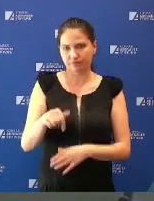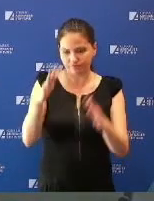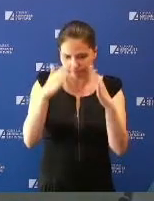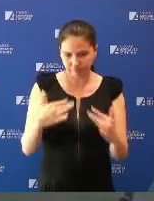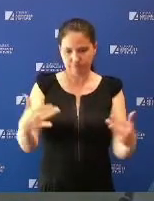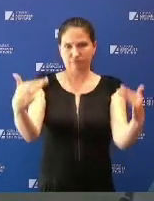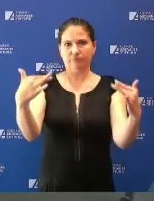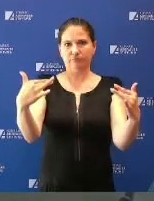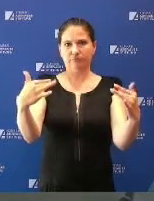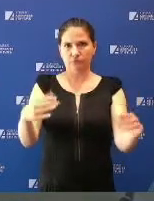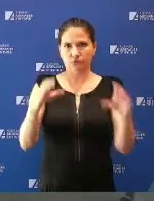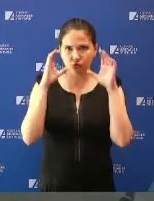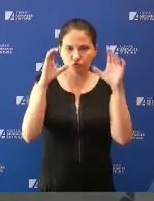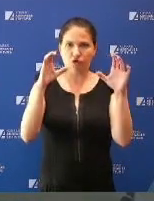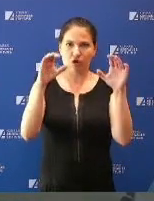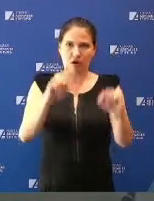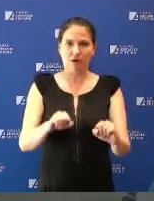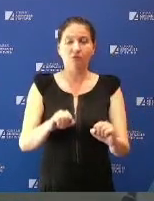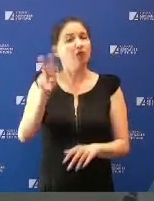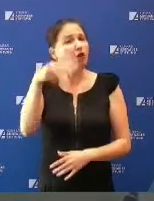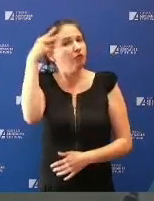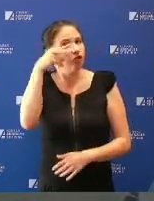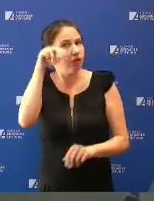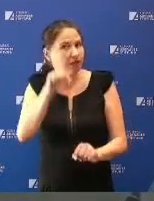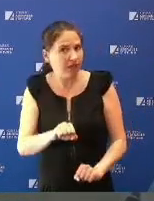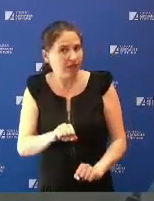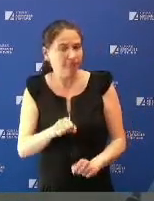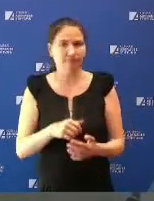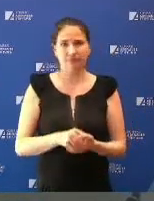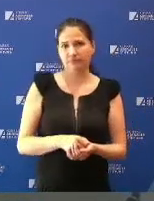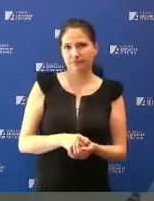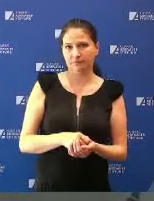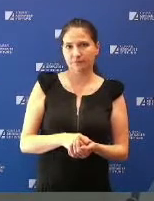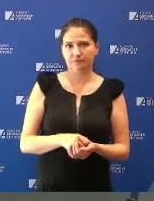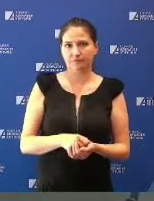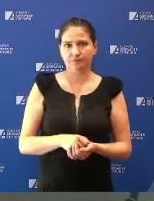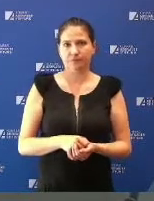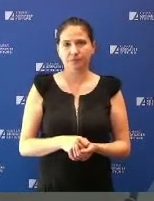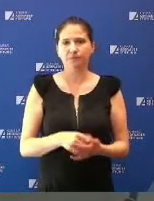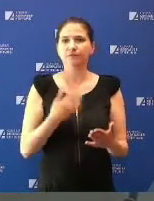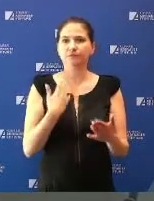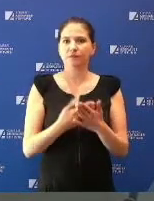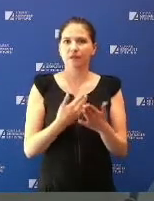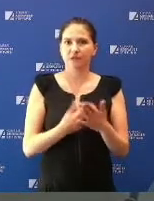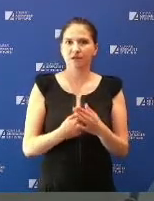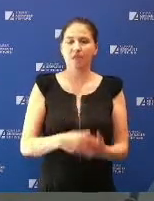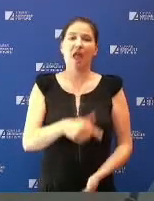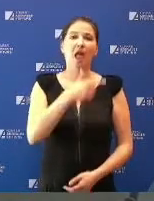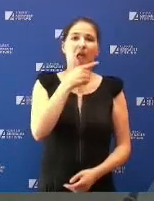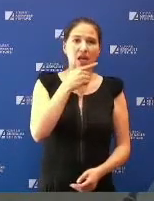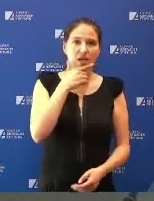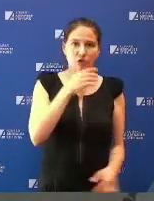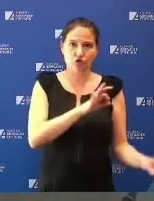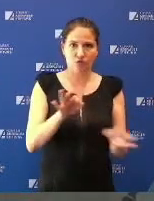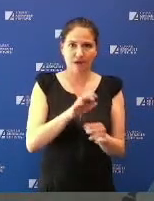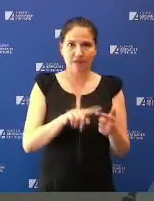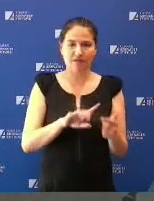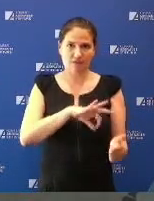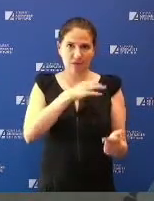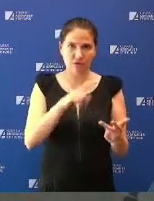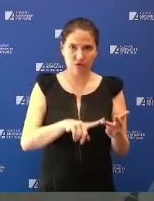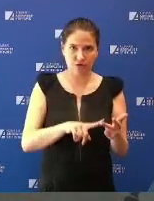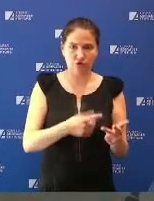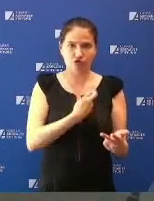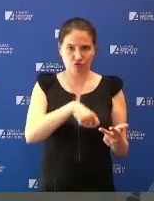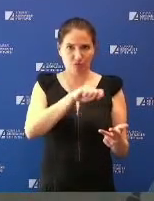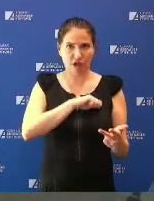hier verfolgen können und verstehen können. Deshalb wird ins Englische übersetzt, ins Französische und